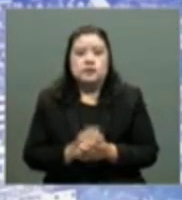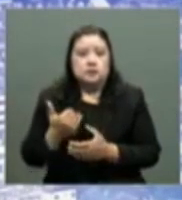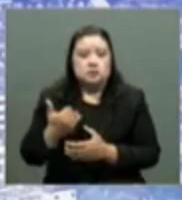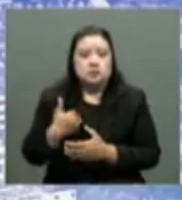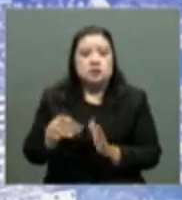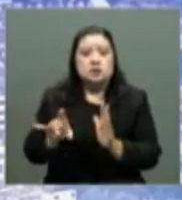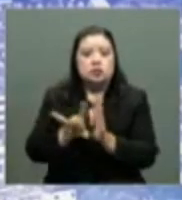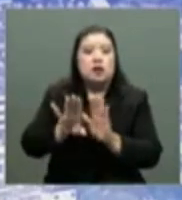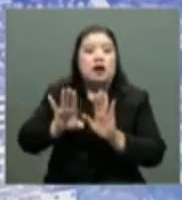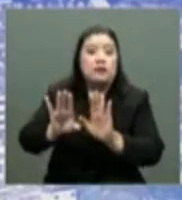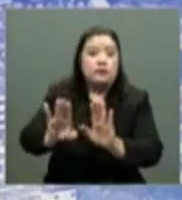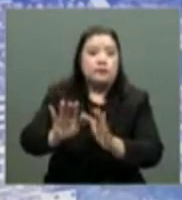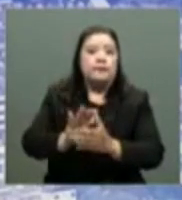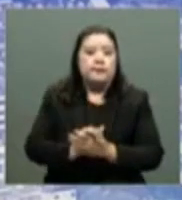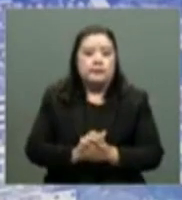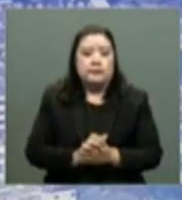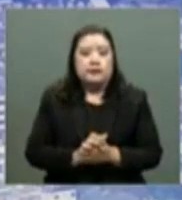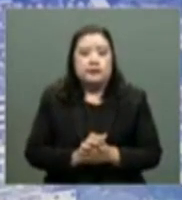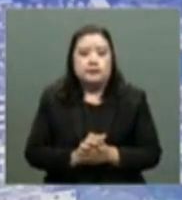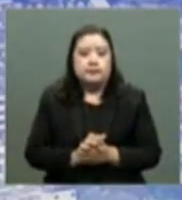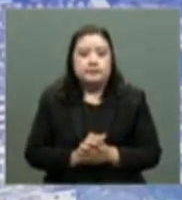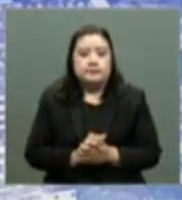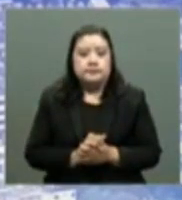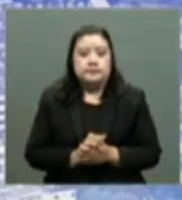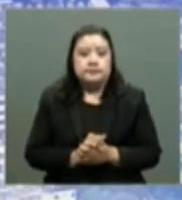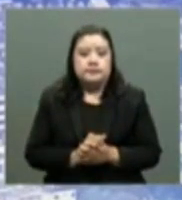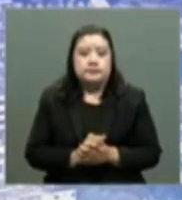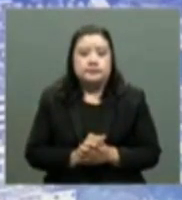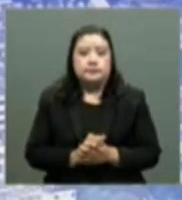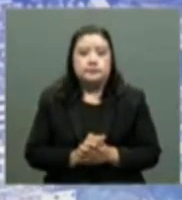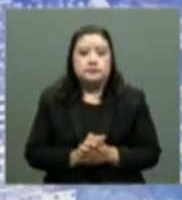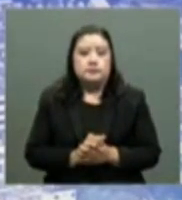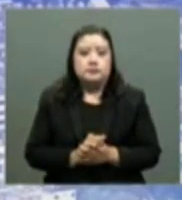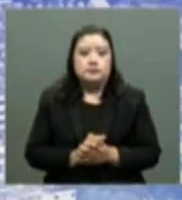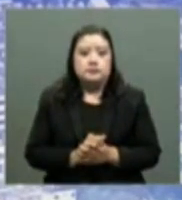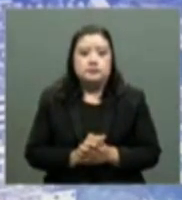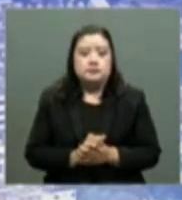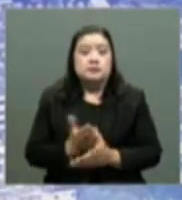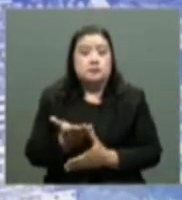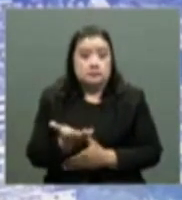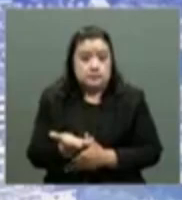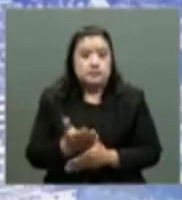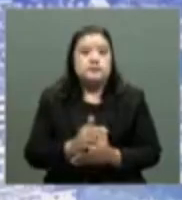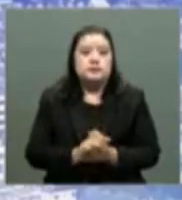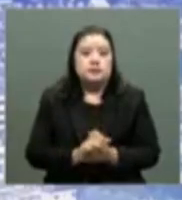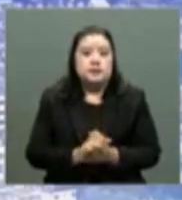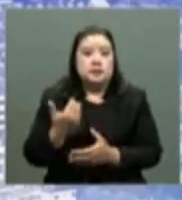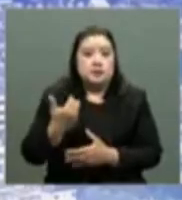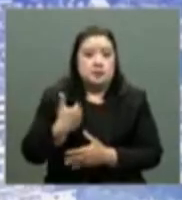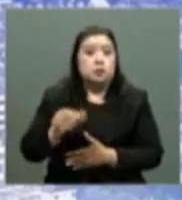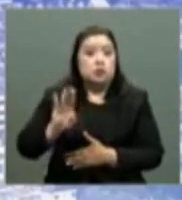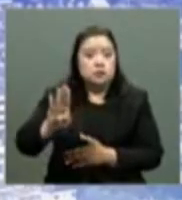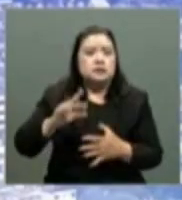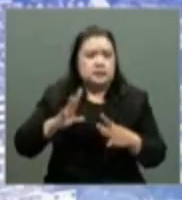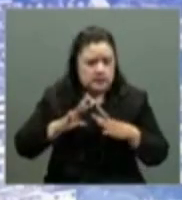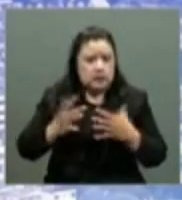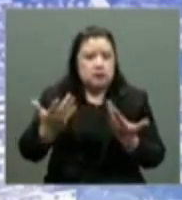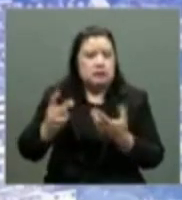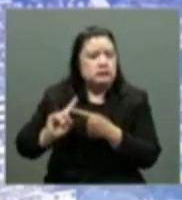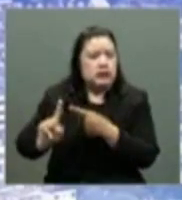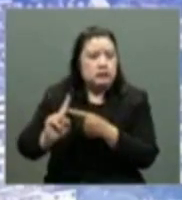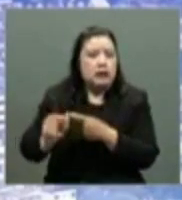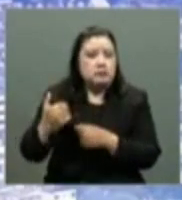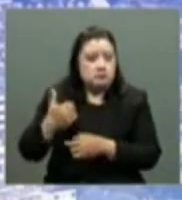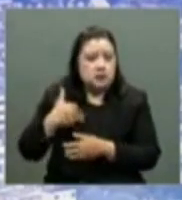ครับท่านคงเห็นได้เห็นภาพไปแล้วนะครับว่ามีภาคเอกชนมามอบนะครับเรื่อง